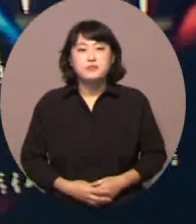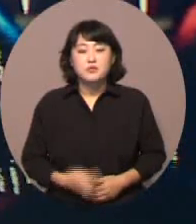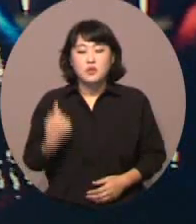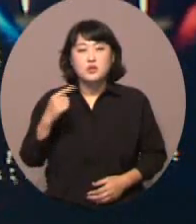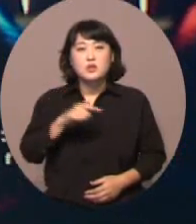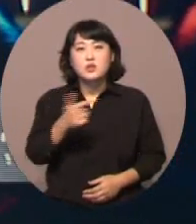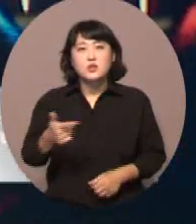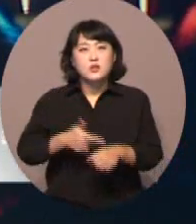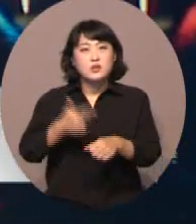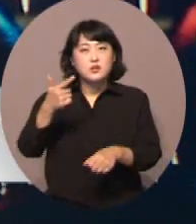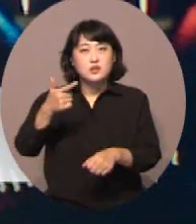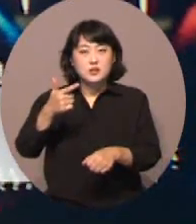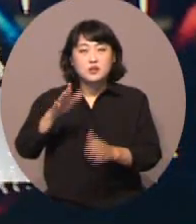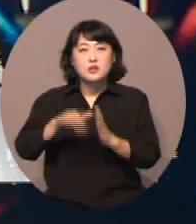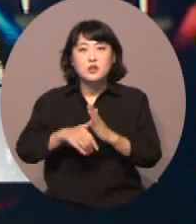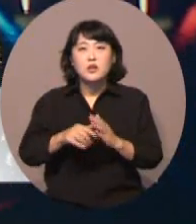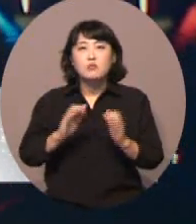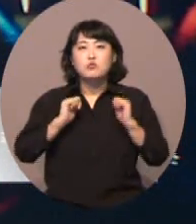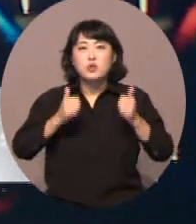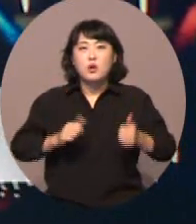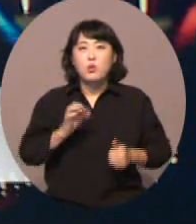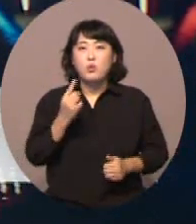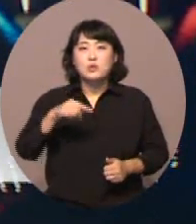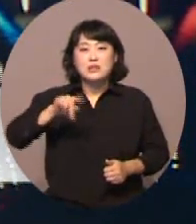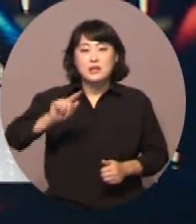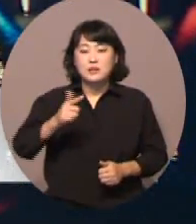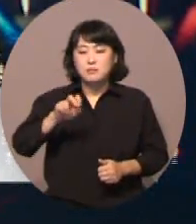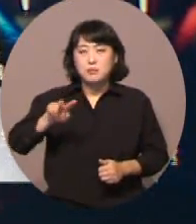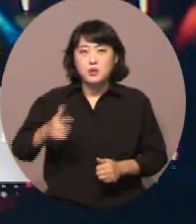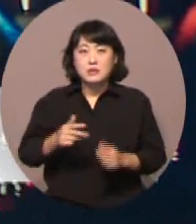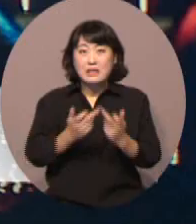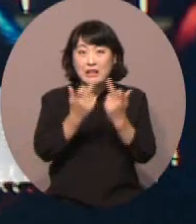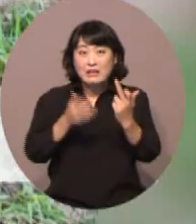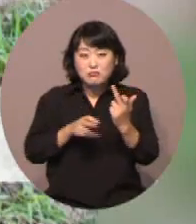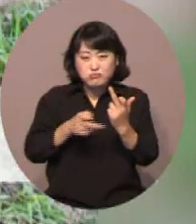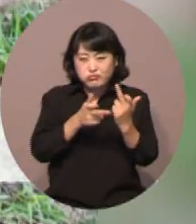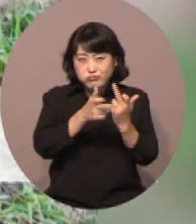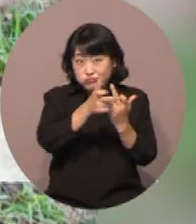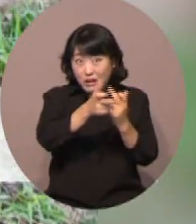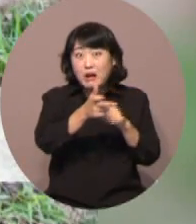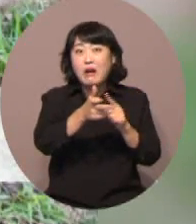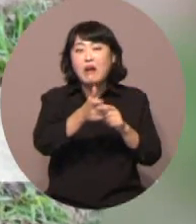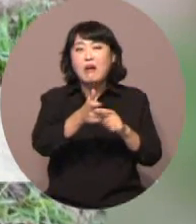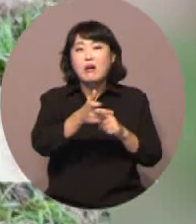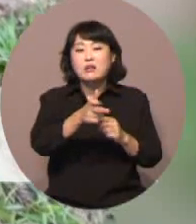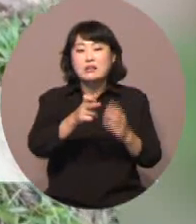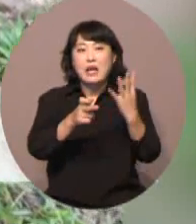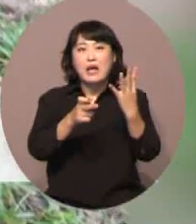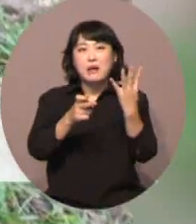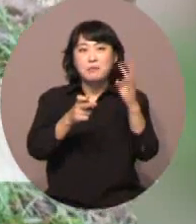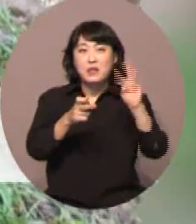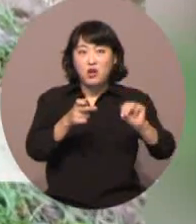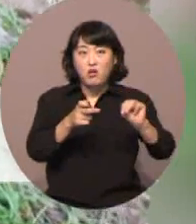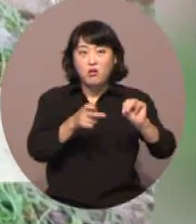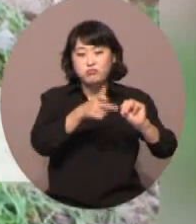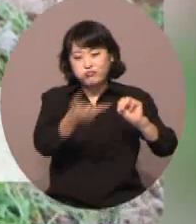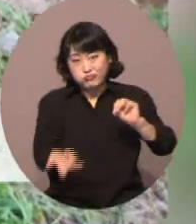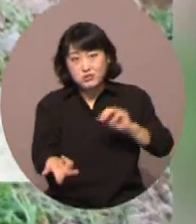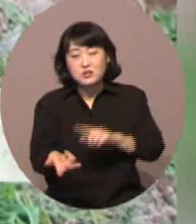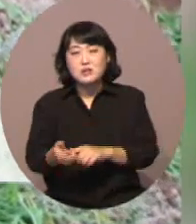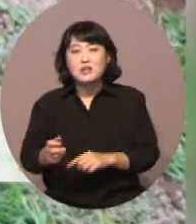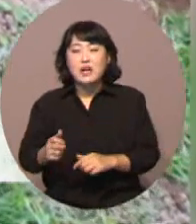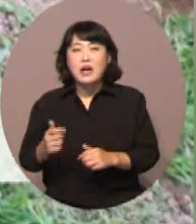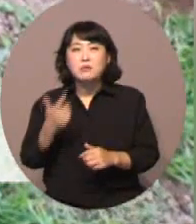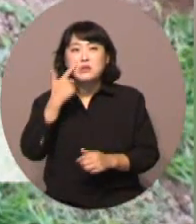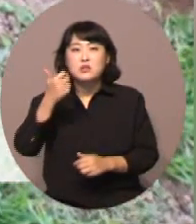어제 저녁 6시쯤 부여군 옥산면에 한 산길을 달리던 SUV 4m 아래로 굴러떨어져 차에 타고 있던 60대